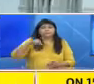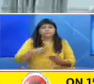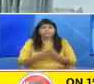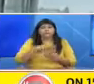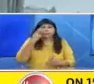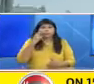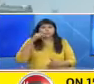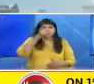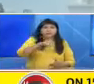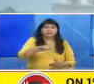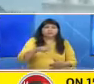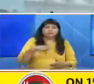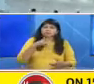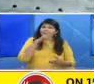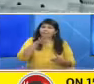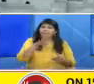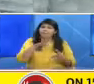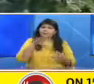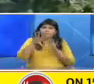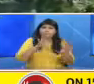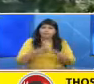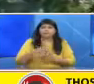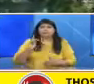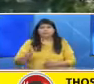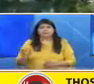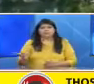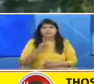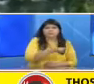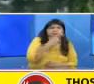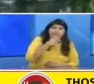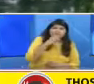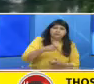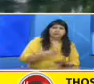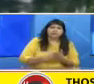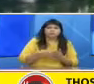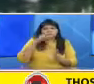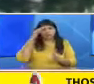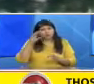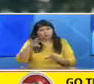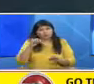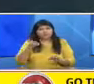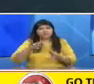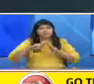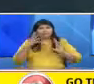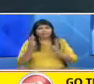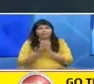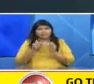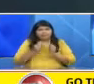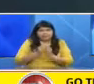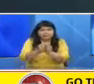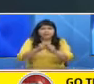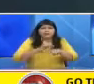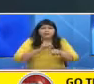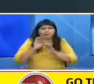लिए ही ऐसे 15 स्थान पर जाएं, देखें, अध्ययन करें, परिवार को लेके जाएं, कुछ समय